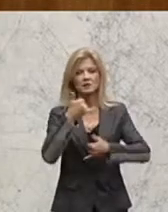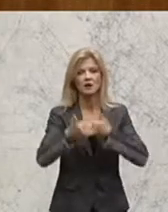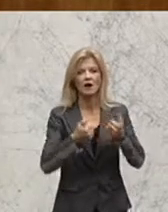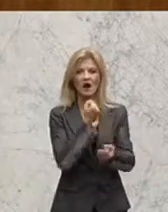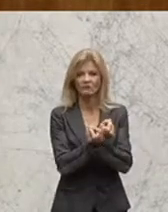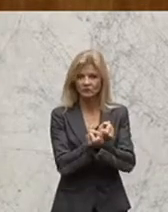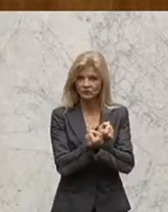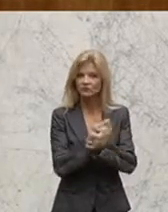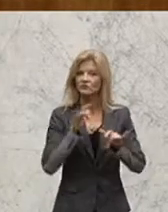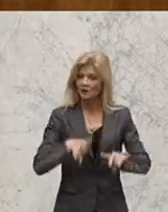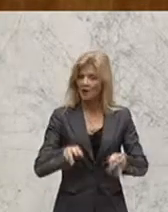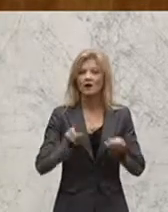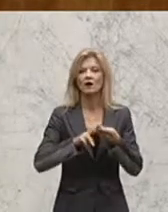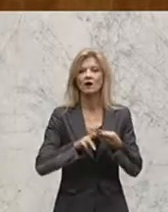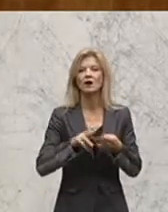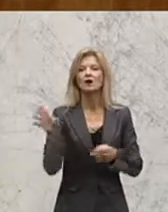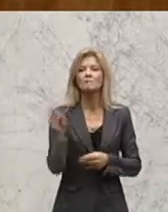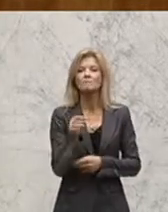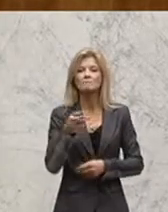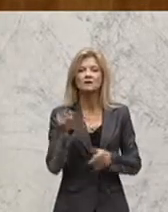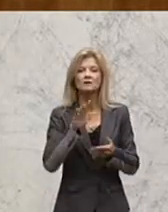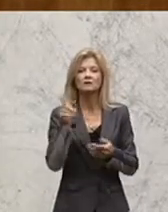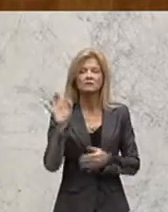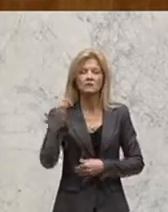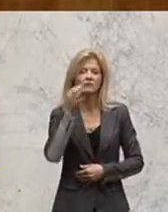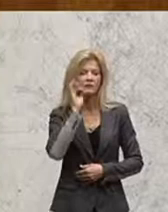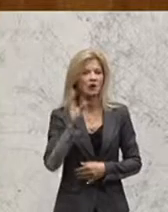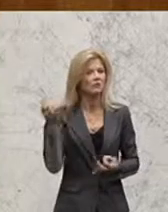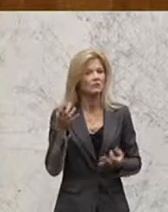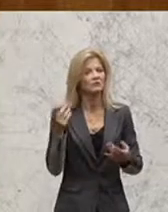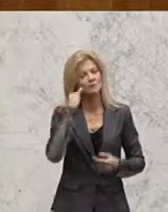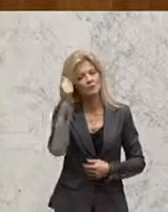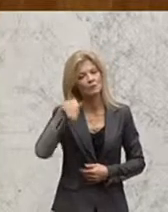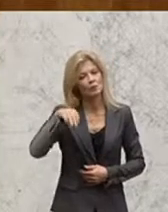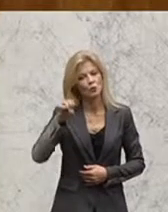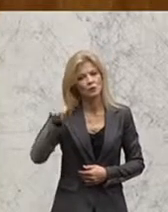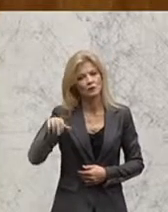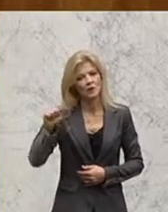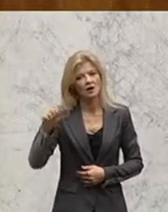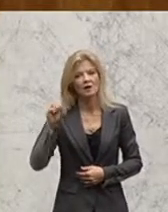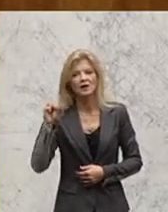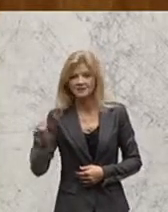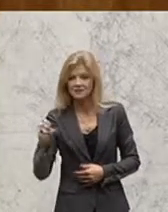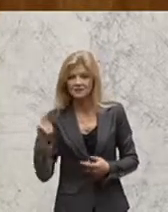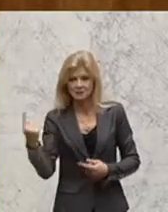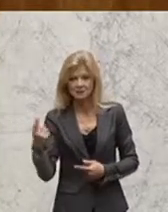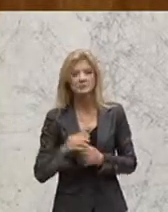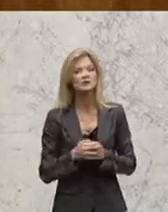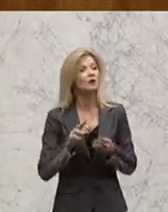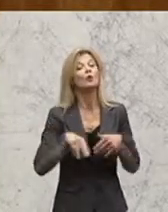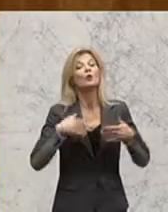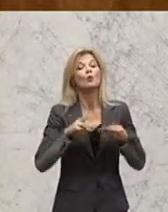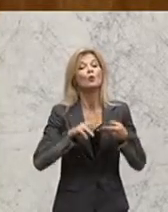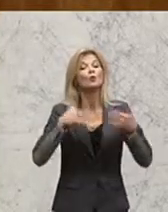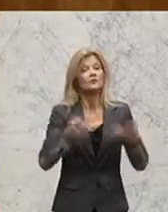dann freigekommen ist. Und wir wissen, dass dieser Herr heute auch offensichtlich für den Islamischen Staat tätig ist. Es gibt ja einige Bilder